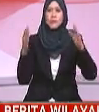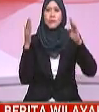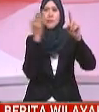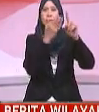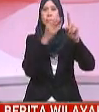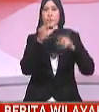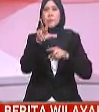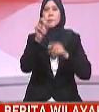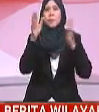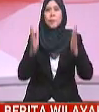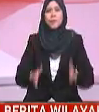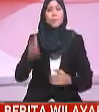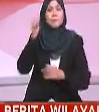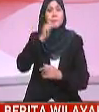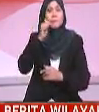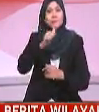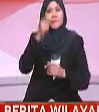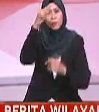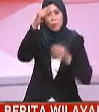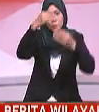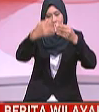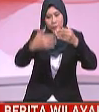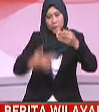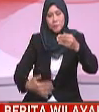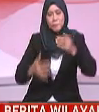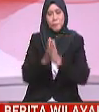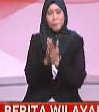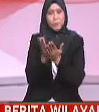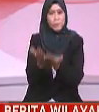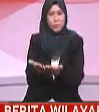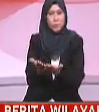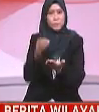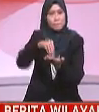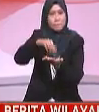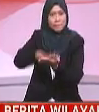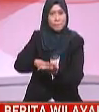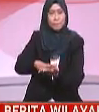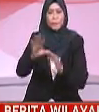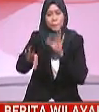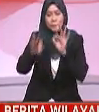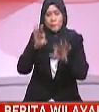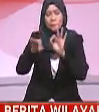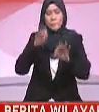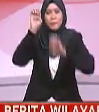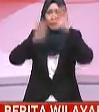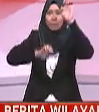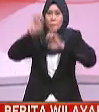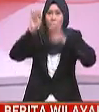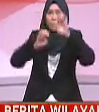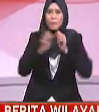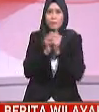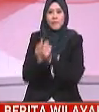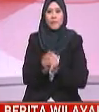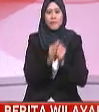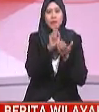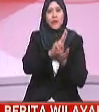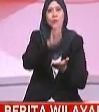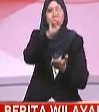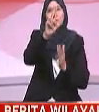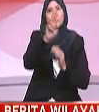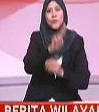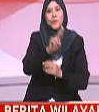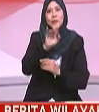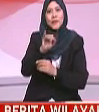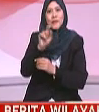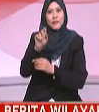seramai 30 wanita untuk disenaraikan dalam buku berkenaan. Pemilihan dan penilaian dilaksana bersama Universiti Teknologi